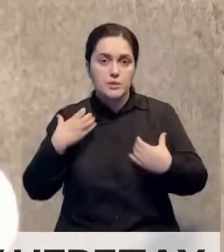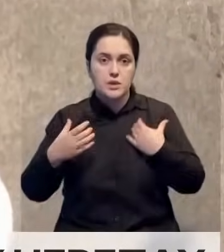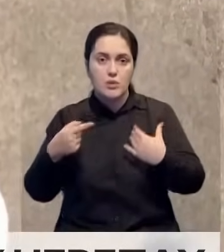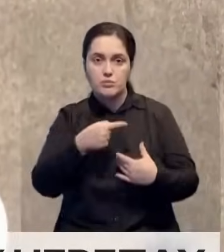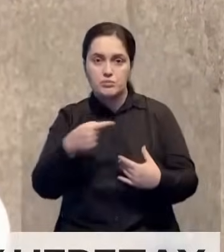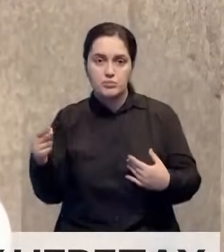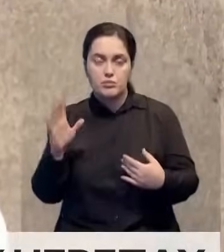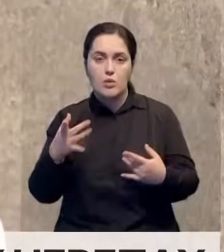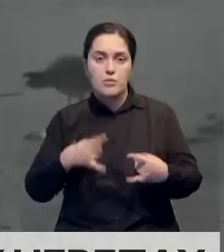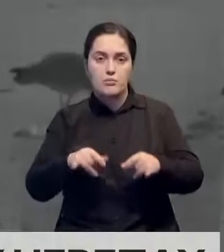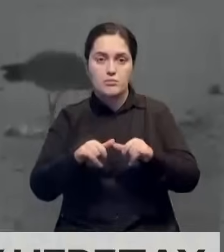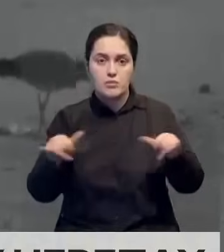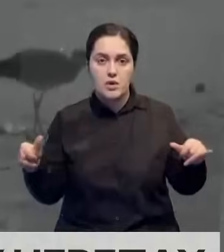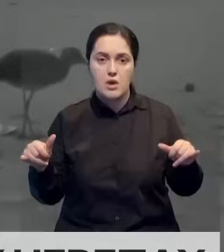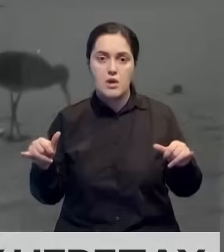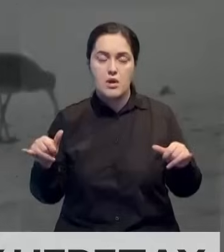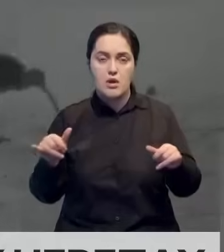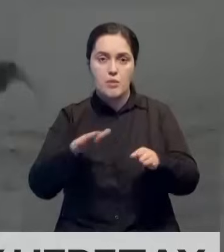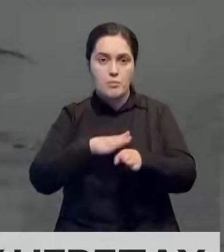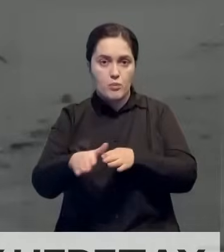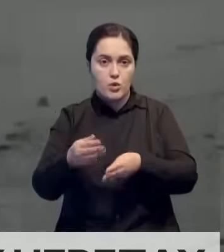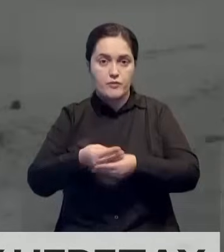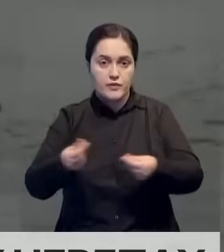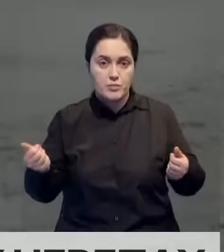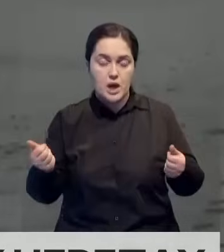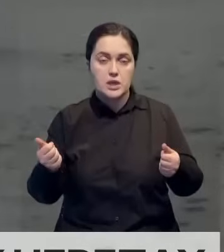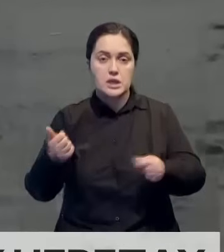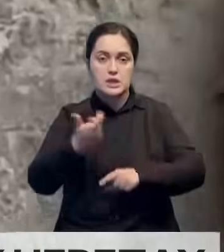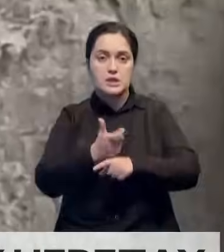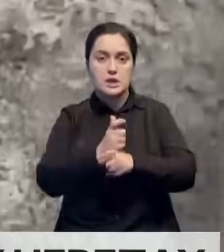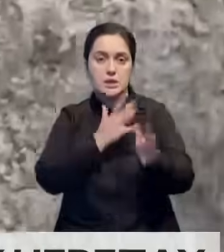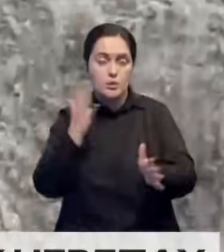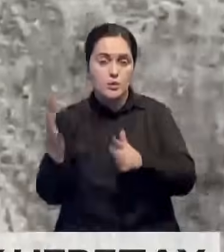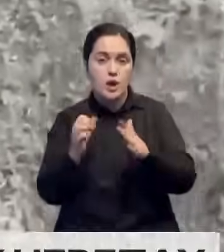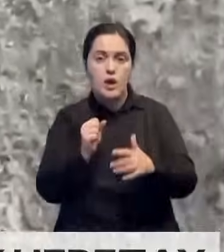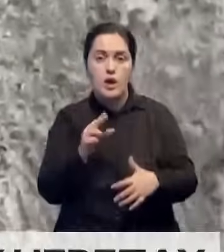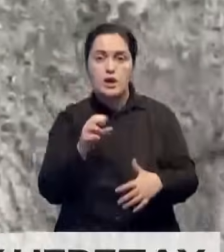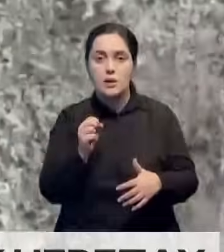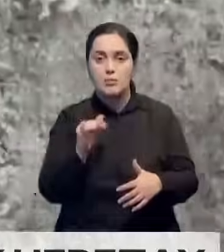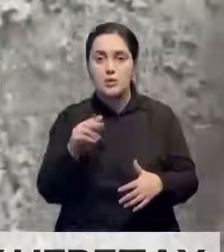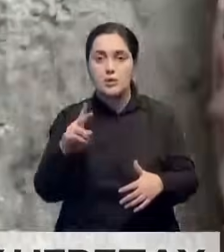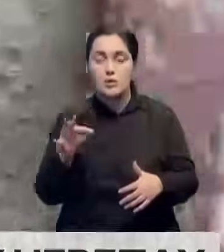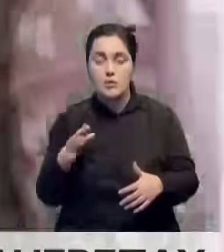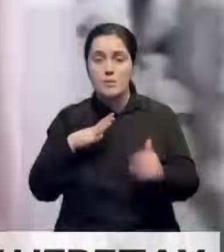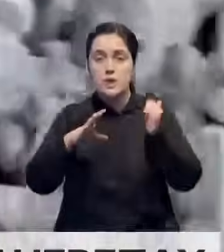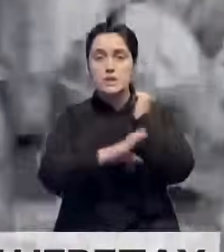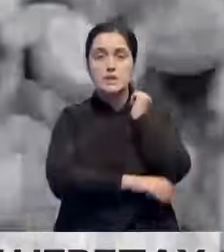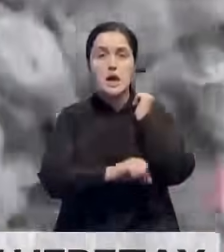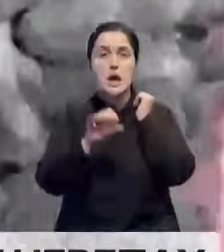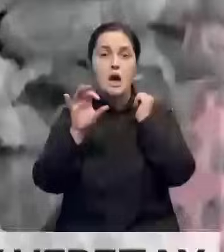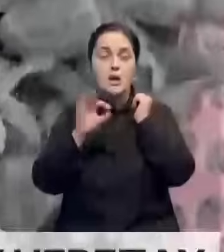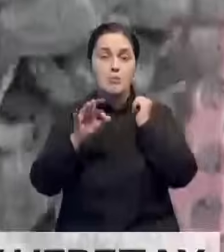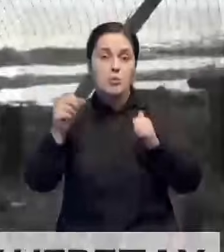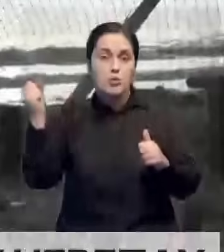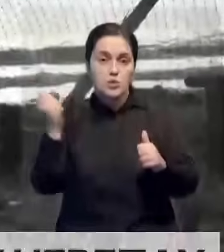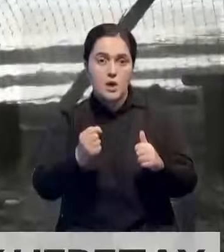на популяции животных и впоследствии даже привести к их полному вымиранию. Напомню, сильный ураган на Акапулько обрушился в конце октября.